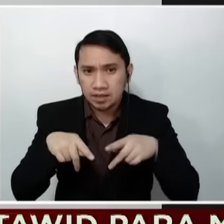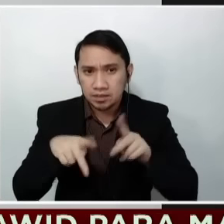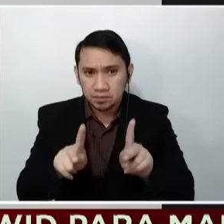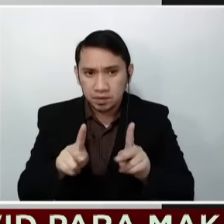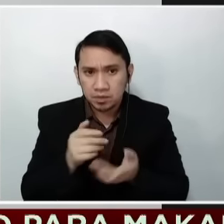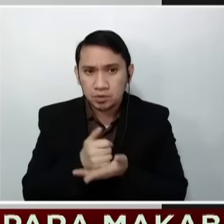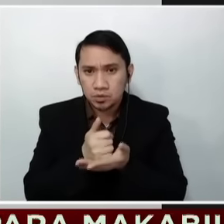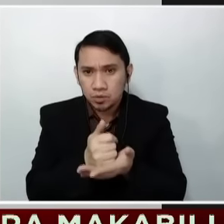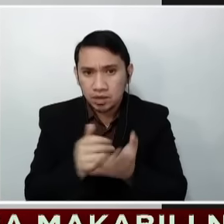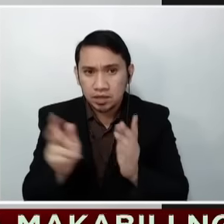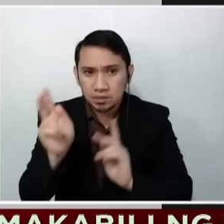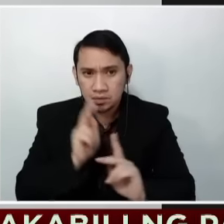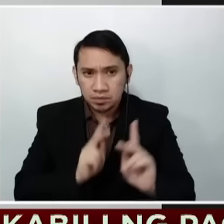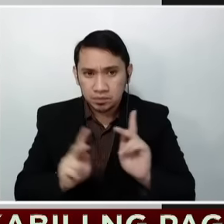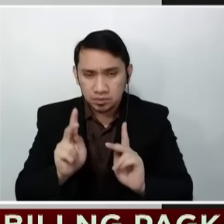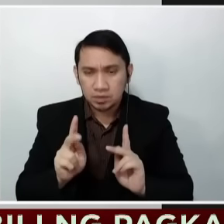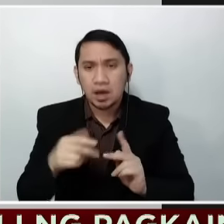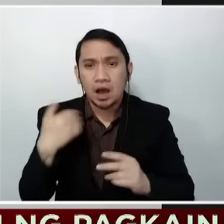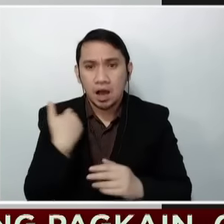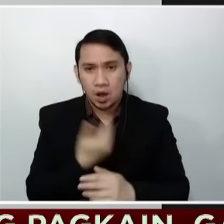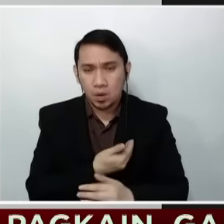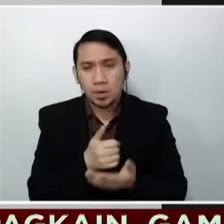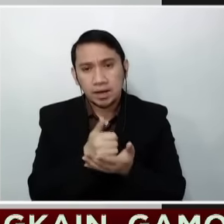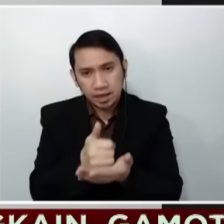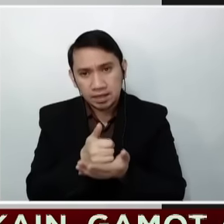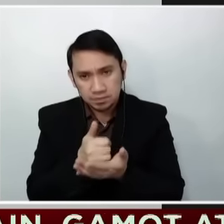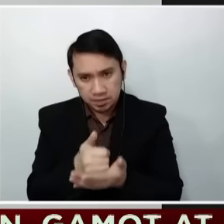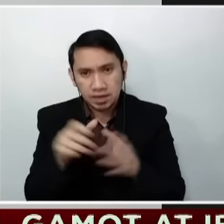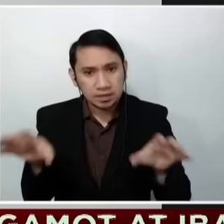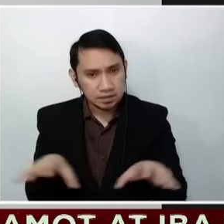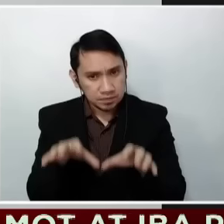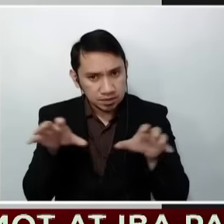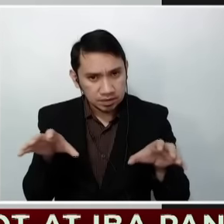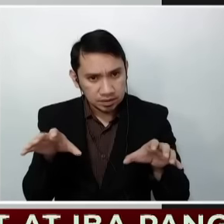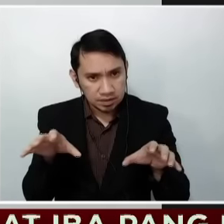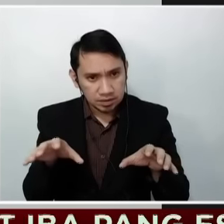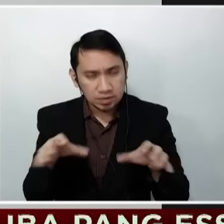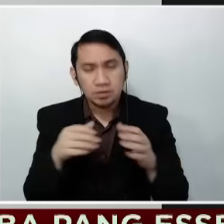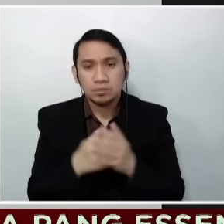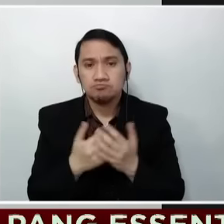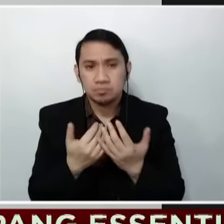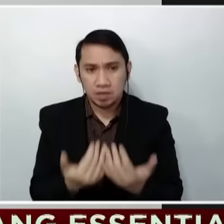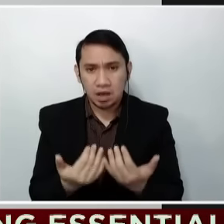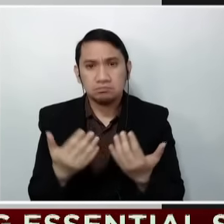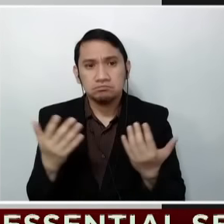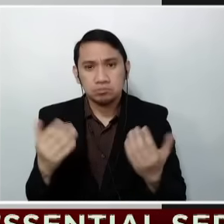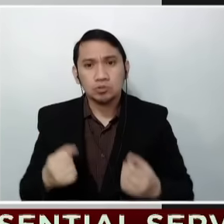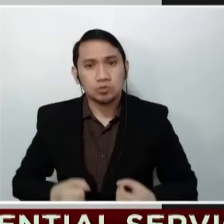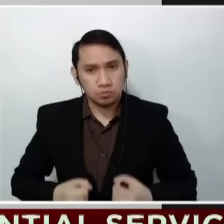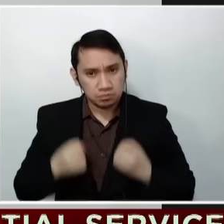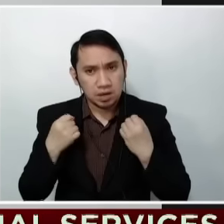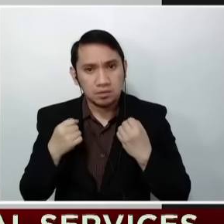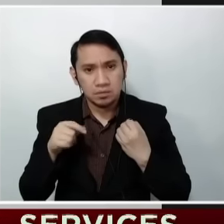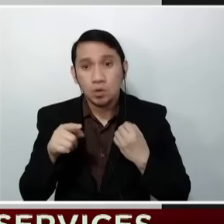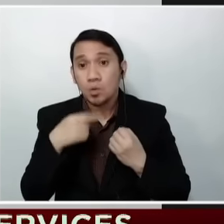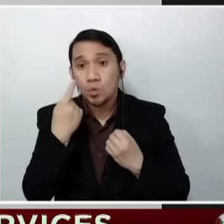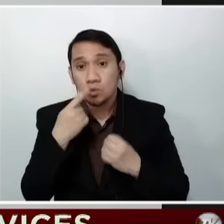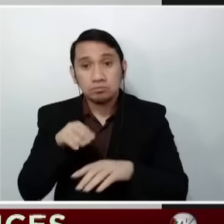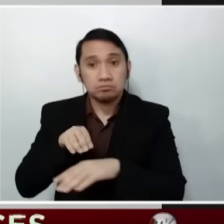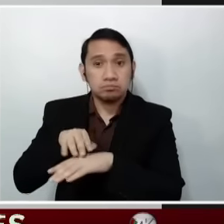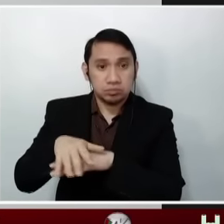kapwa? Humanitarian activities at iba pang relief operations ang halos bumuhay sa mga matinding tinamaan ng krisis